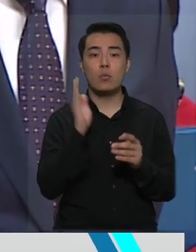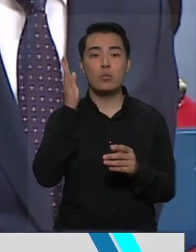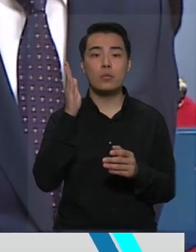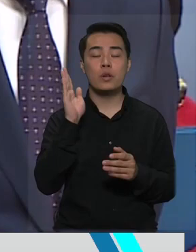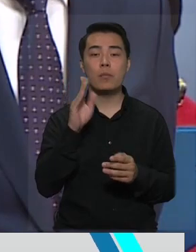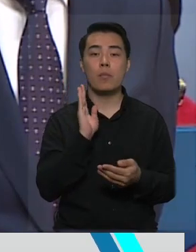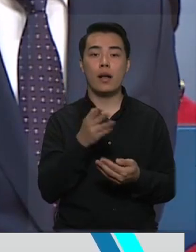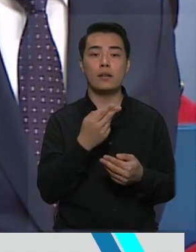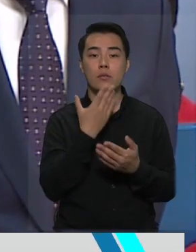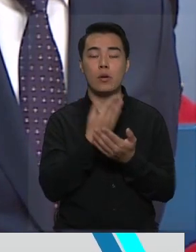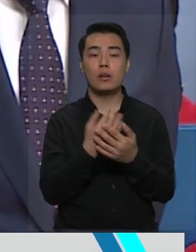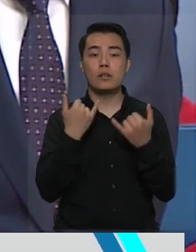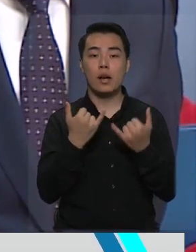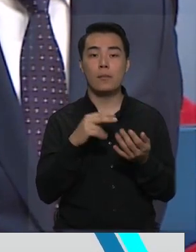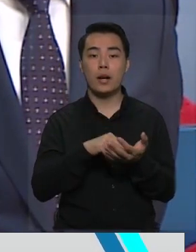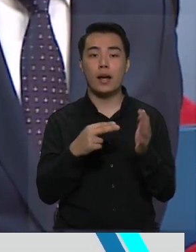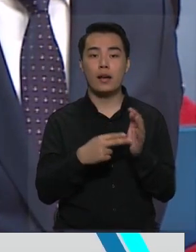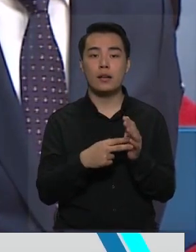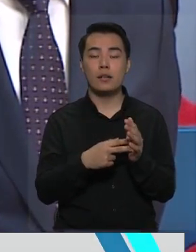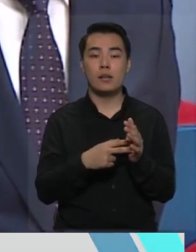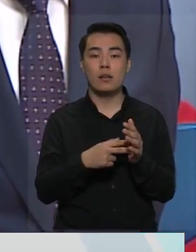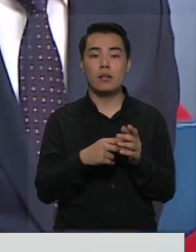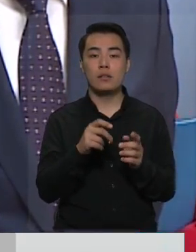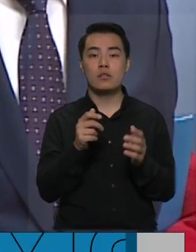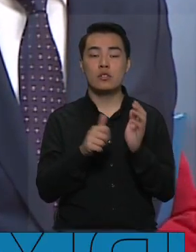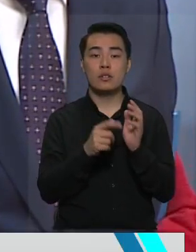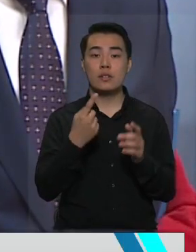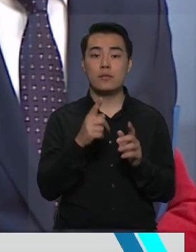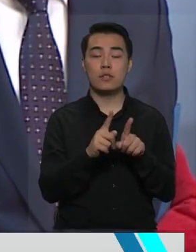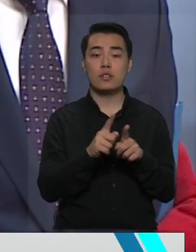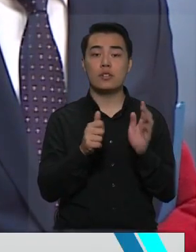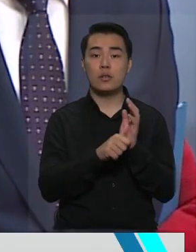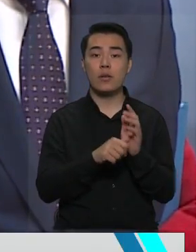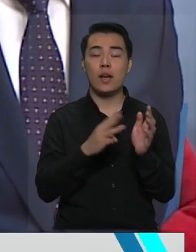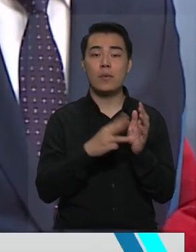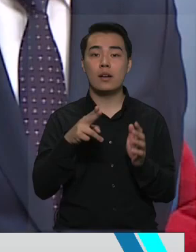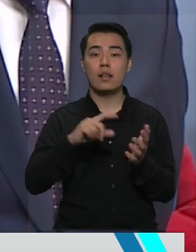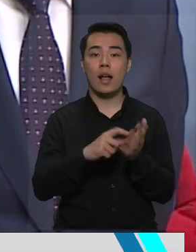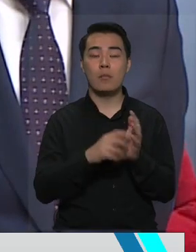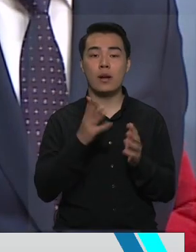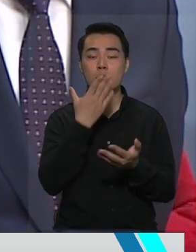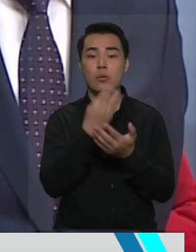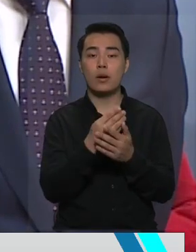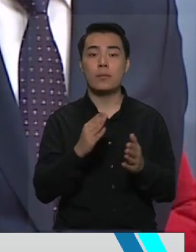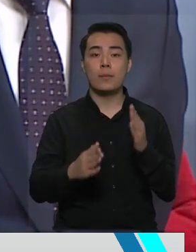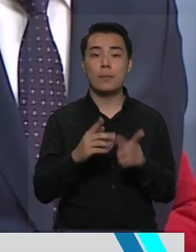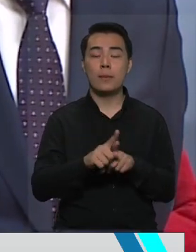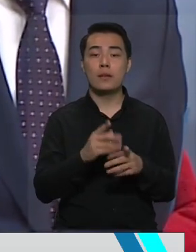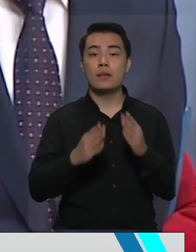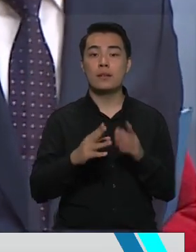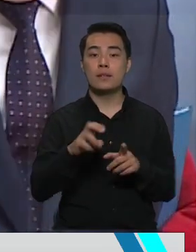перспективу что сейчас это проект касается детей 6-8 классов что они будут осваивать через